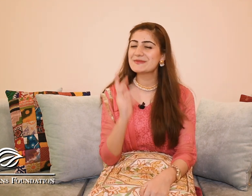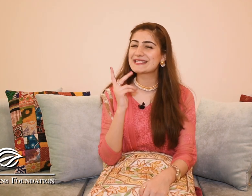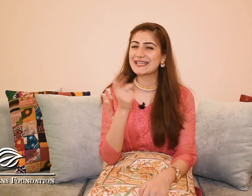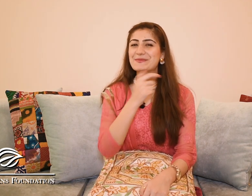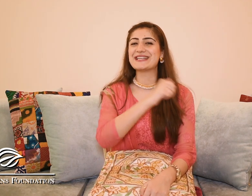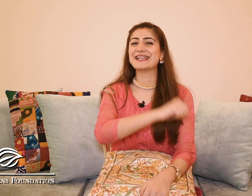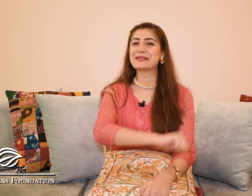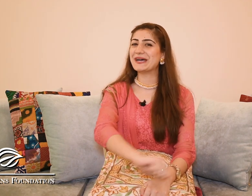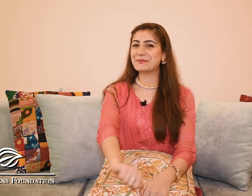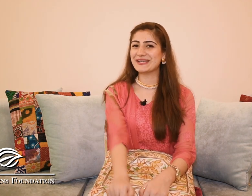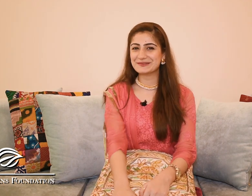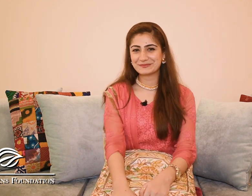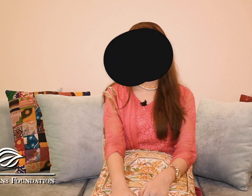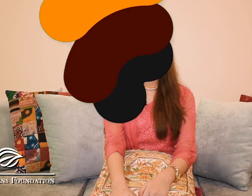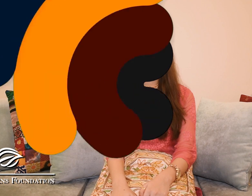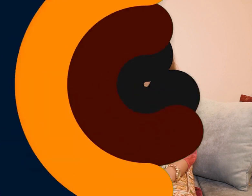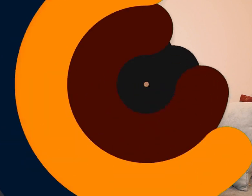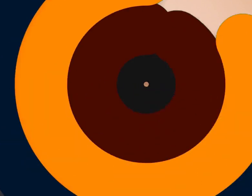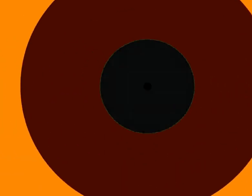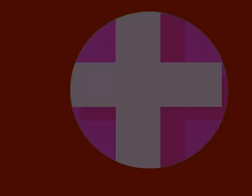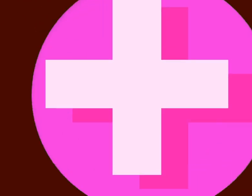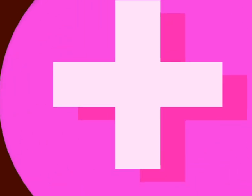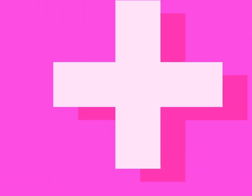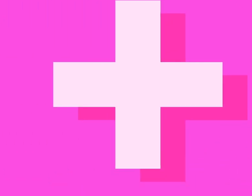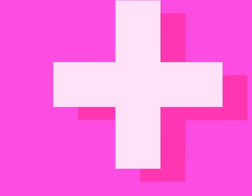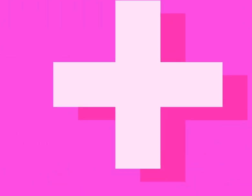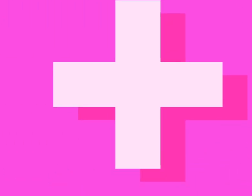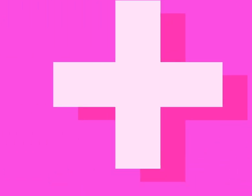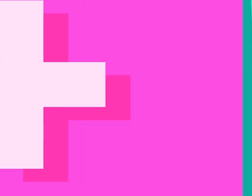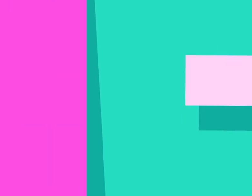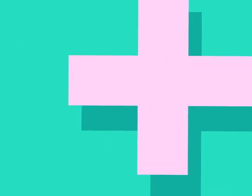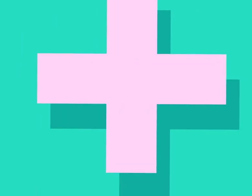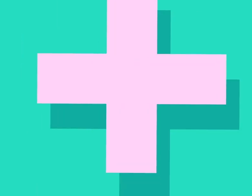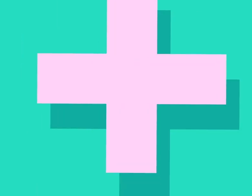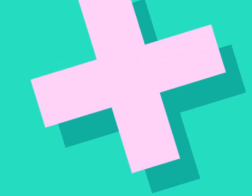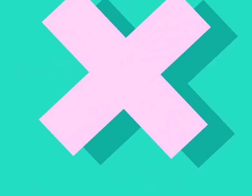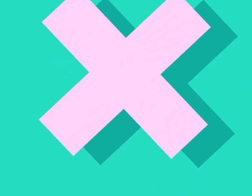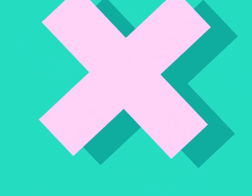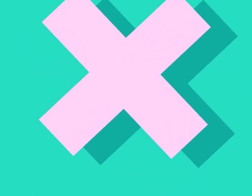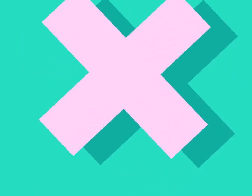प्रॉब्लम्स किन मसाइल के बारे में है.